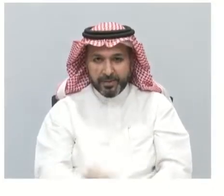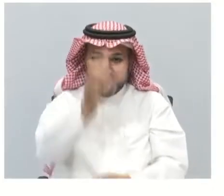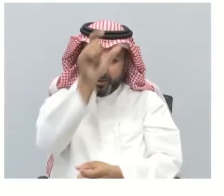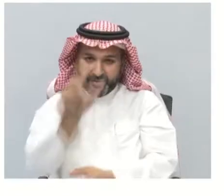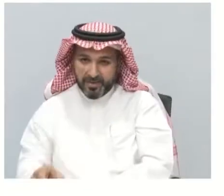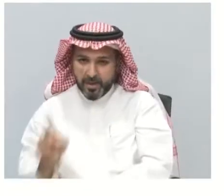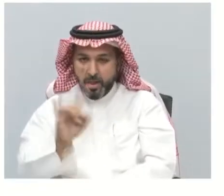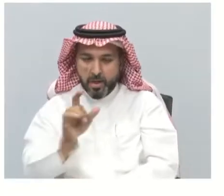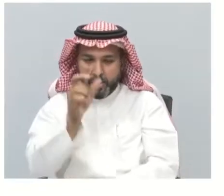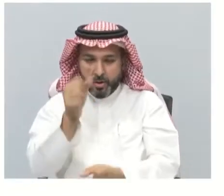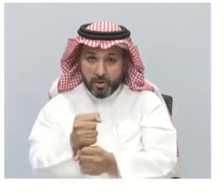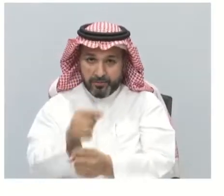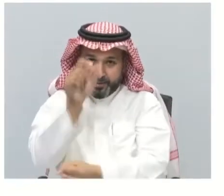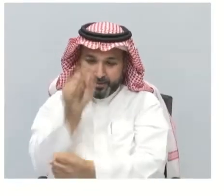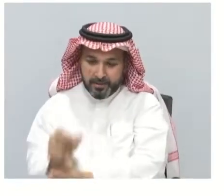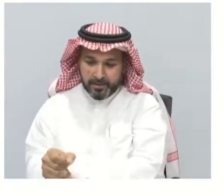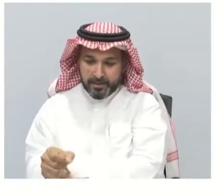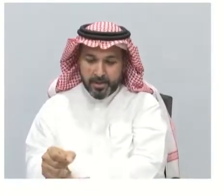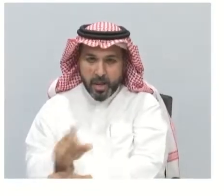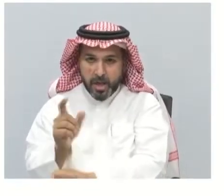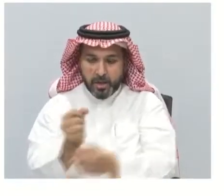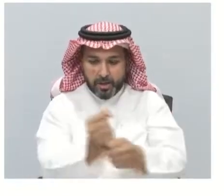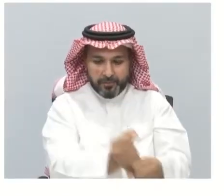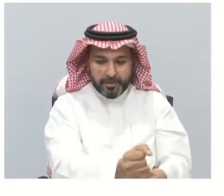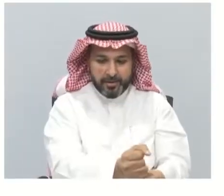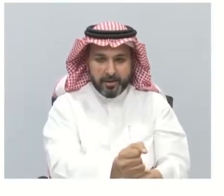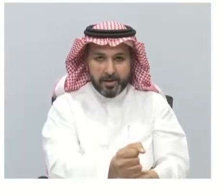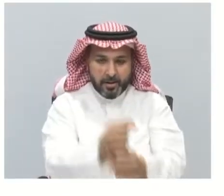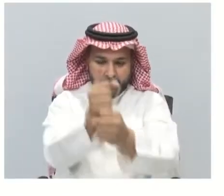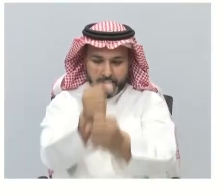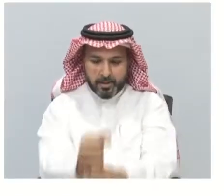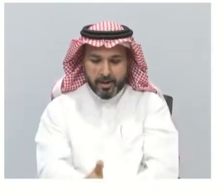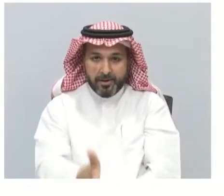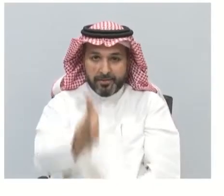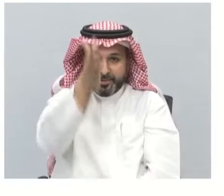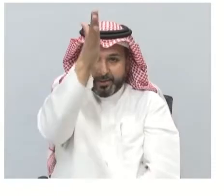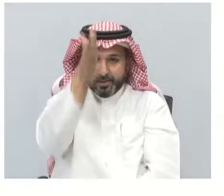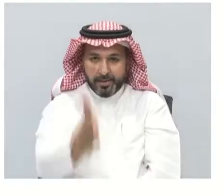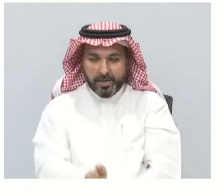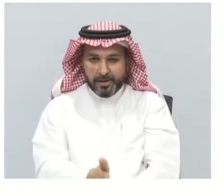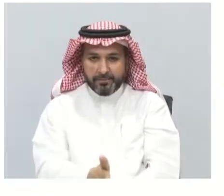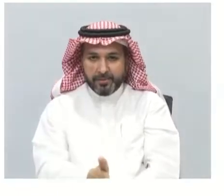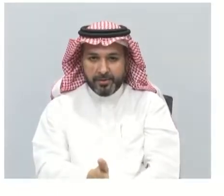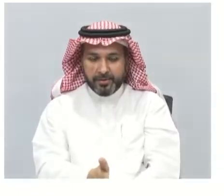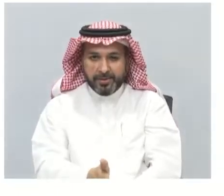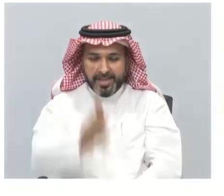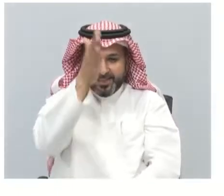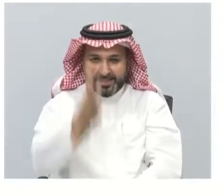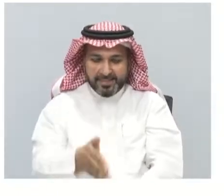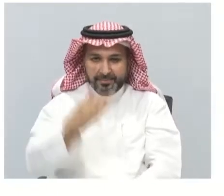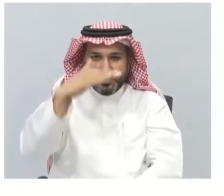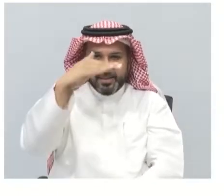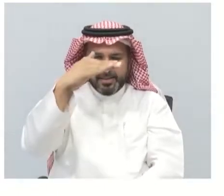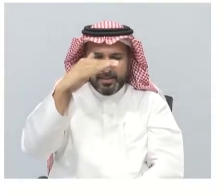ضمنها استعمالاته عند البناء لكي يكون عندنا انشاء خط راسي بين بعدين وبالتالي ايضا